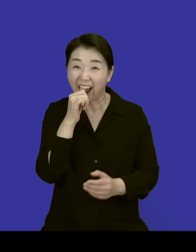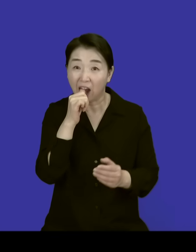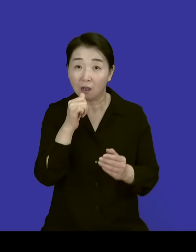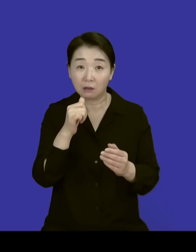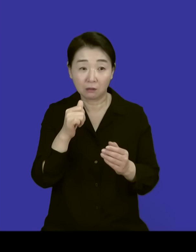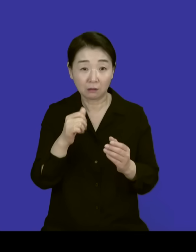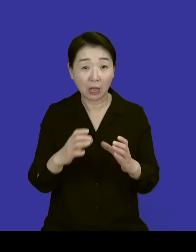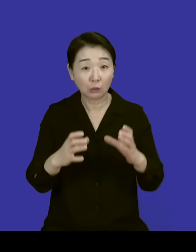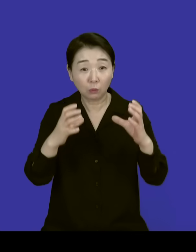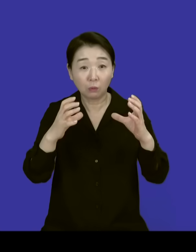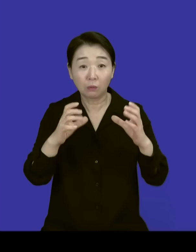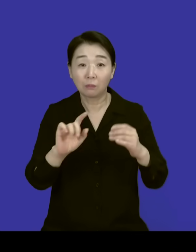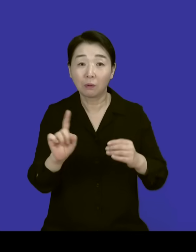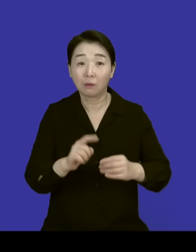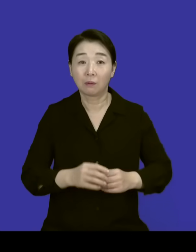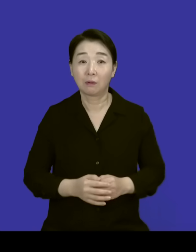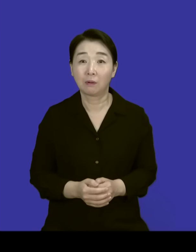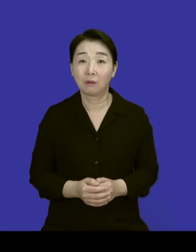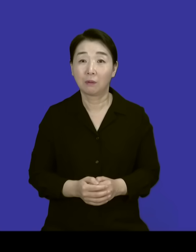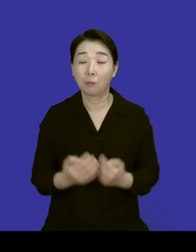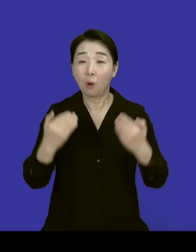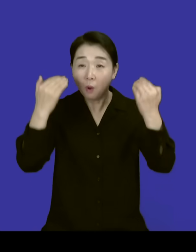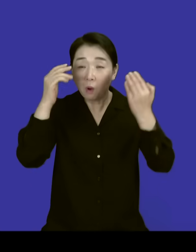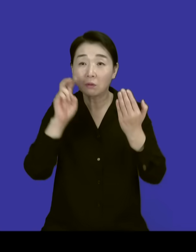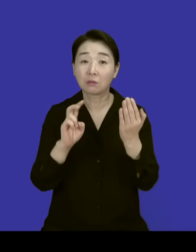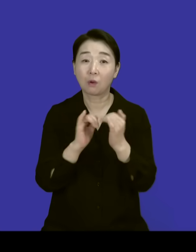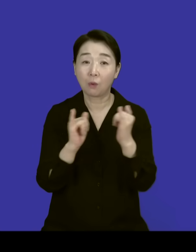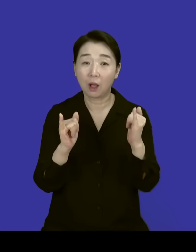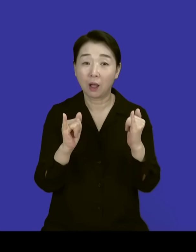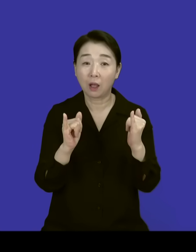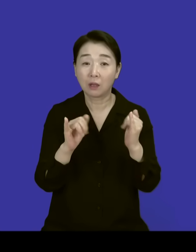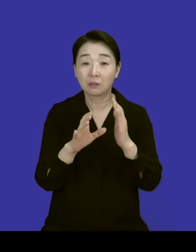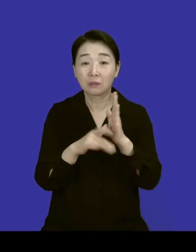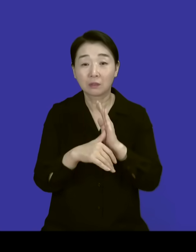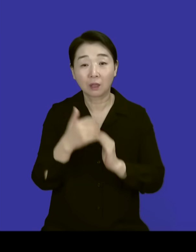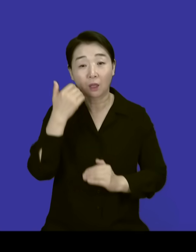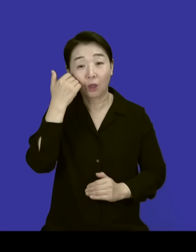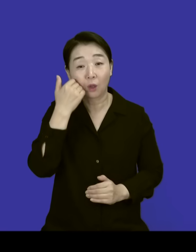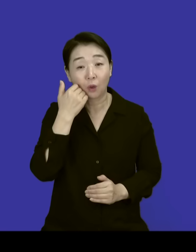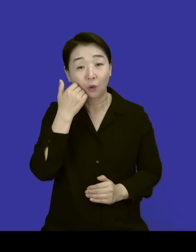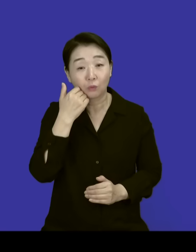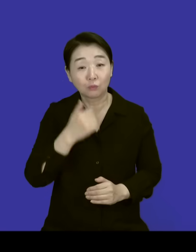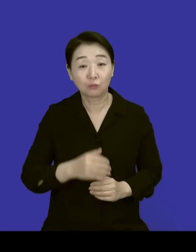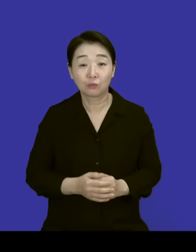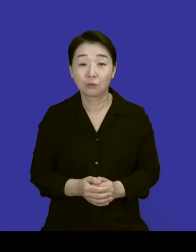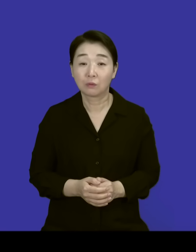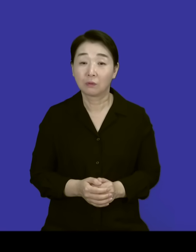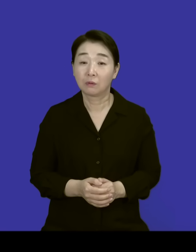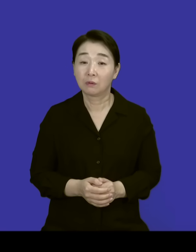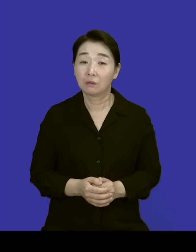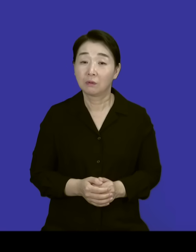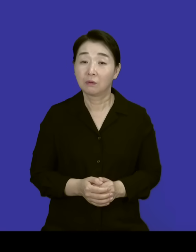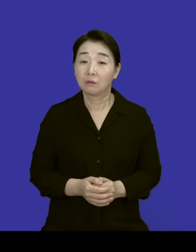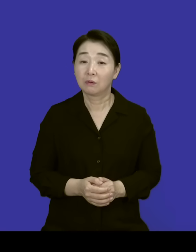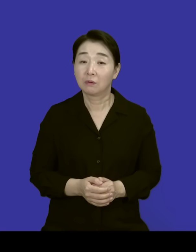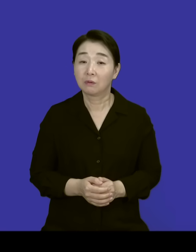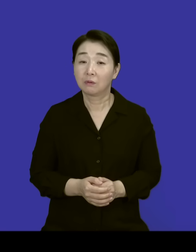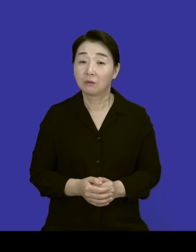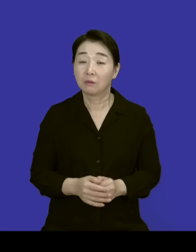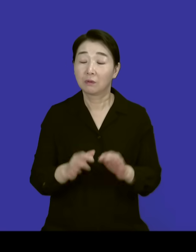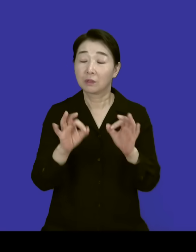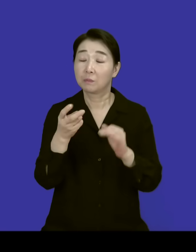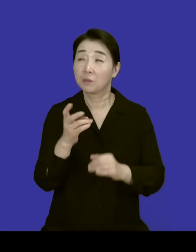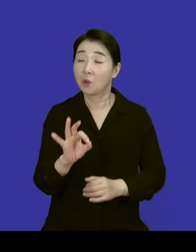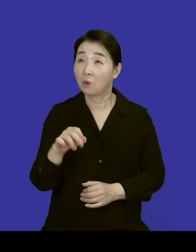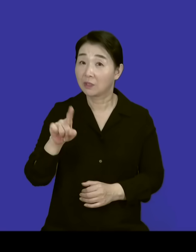찍으시는데 진짜요? 거기에 막 김영자 선배님도 나오시고 진짜로 근데 예, 되게 좀 잘 찍으시려 그러니까 하셨나 봐요. 성인물인 거죠, 성인. 그러니까